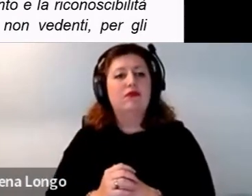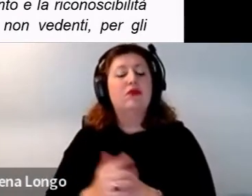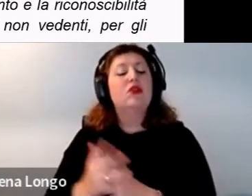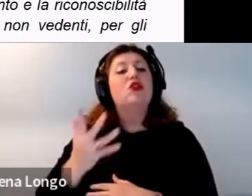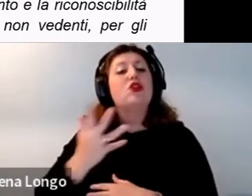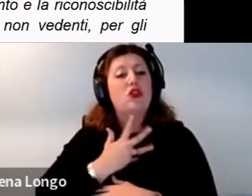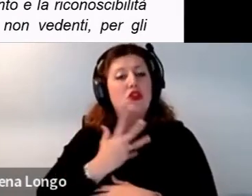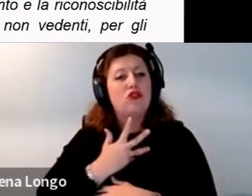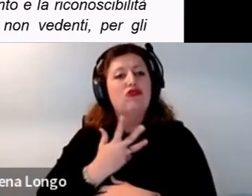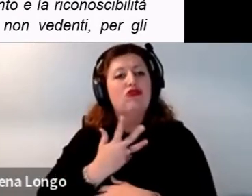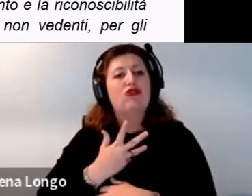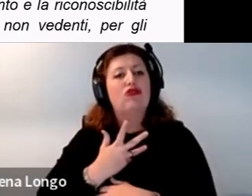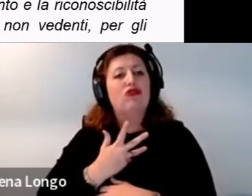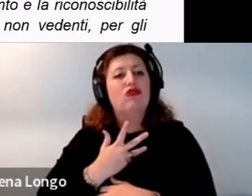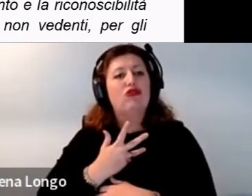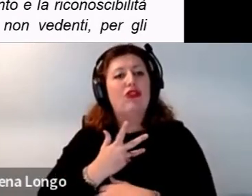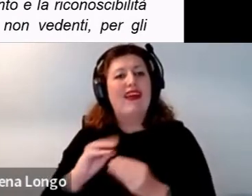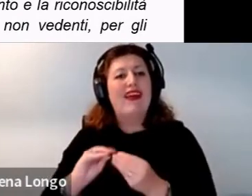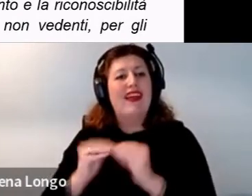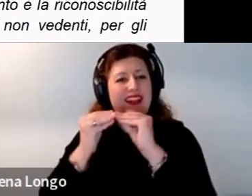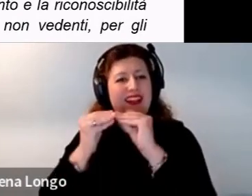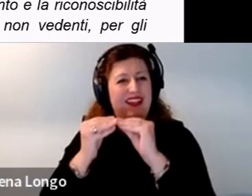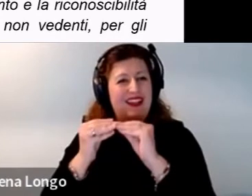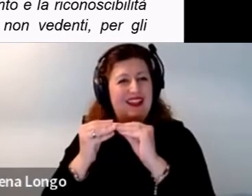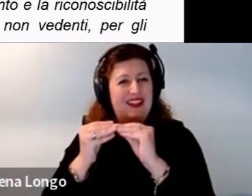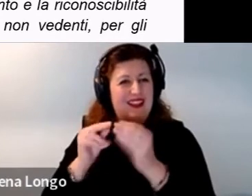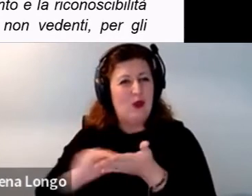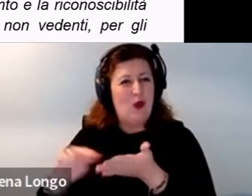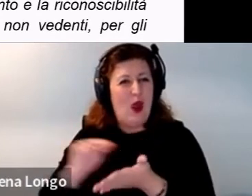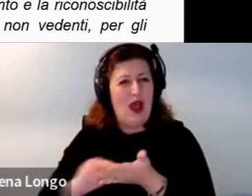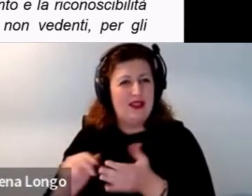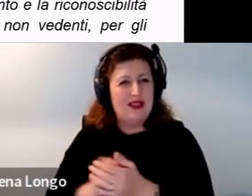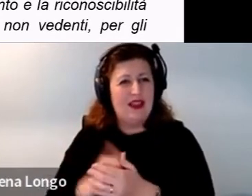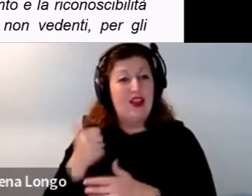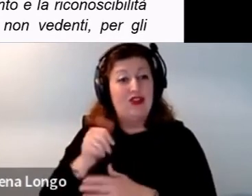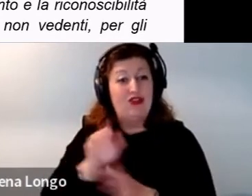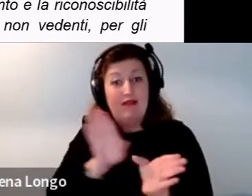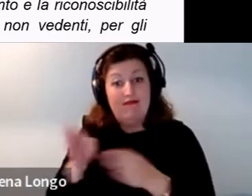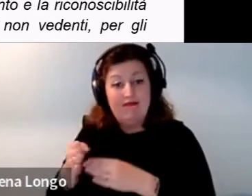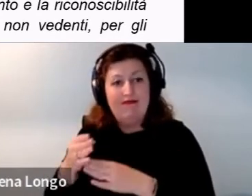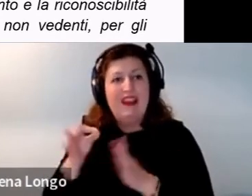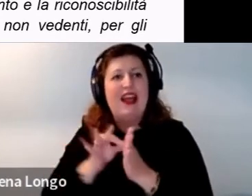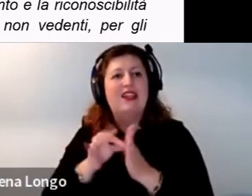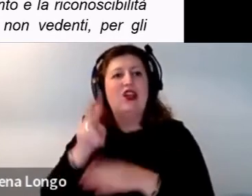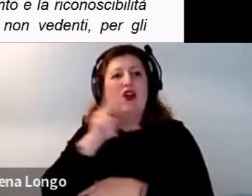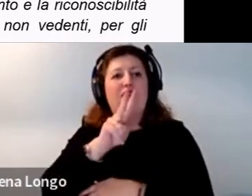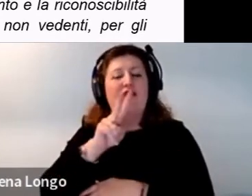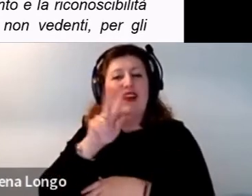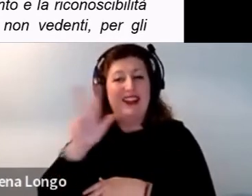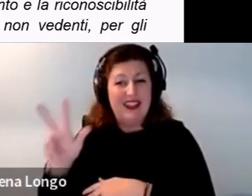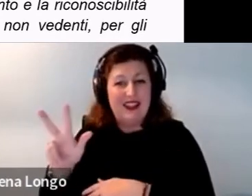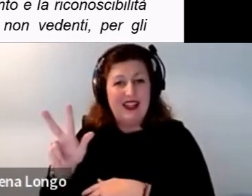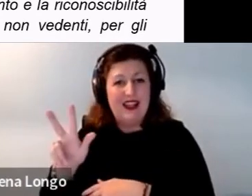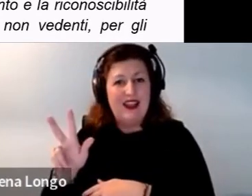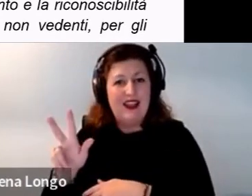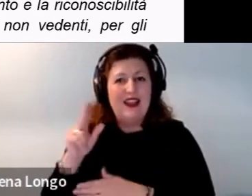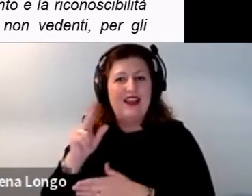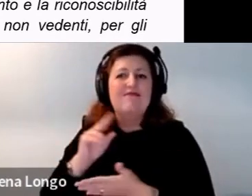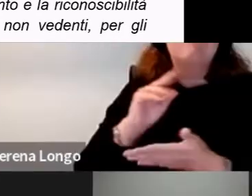un articolo specifico, che è l'articolo 23, edifici scolastici. Anche qui